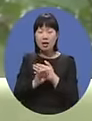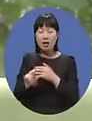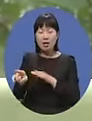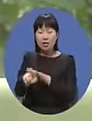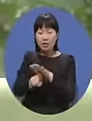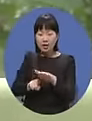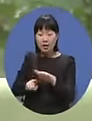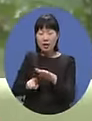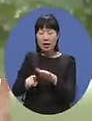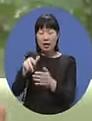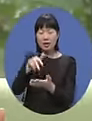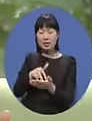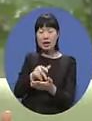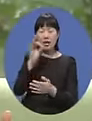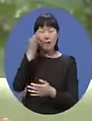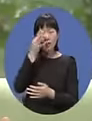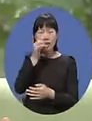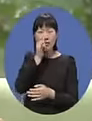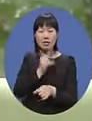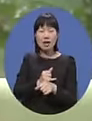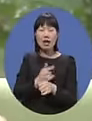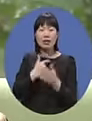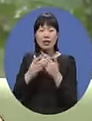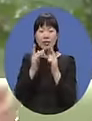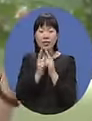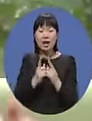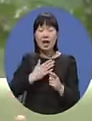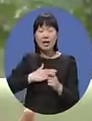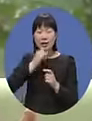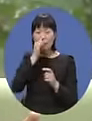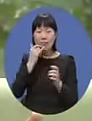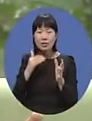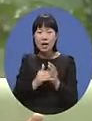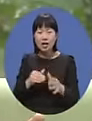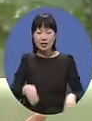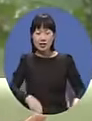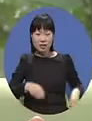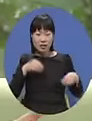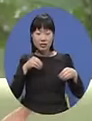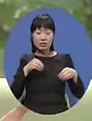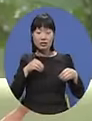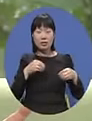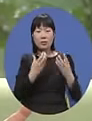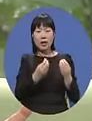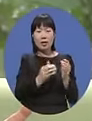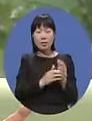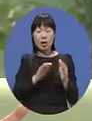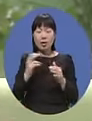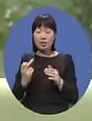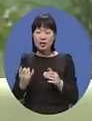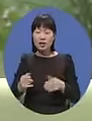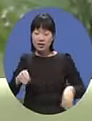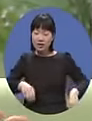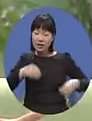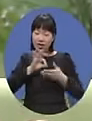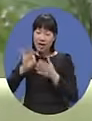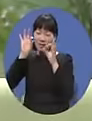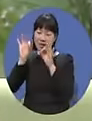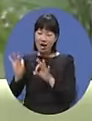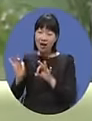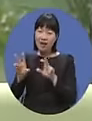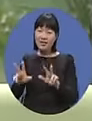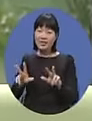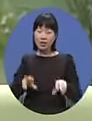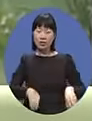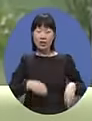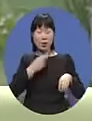이렇게 보이게 되잖아요. 저도 마찬가지로 네. 겪어봐서 아는데, 기저귀를 떼놓고도 그 다음에 동생이 딱 기저귀를 쓰는 걸 보니까 절대로 이제